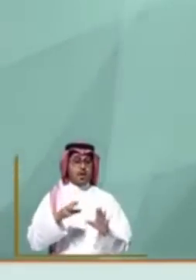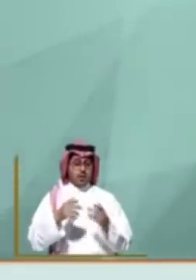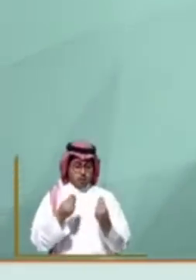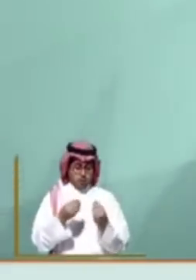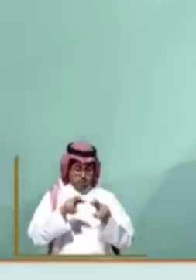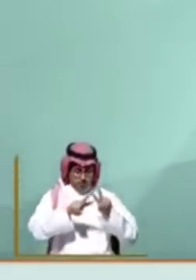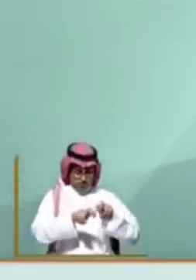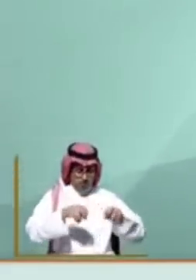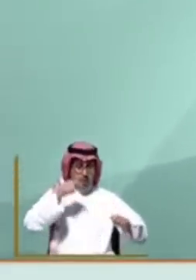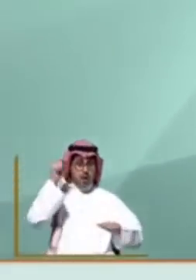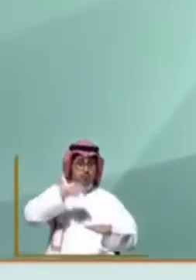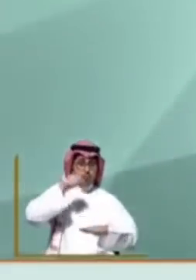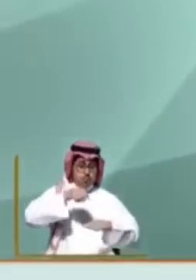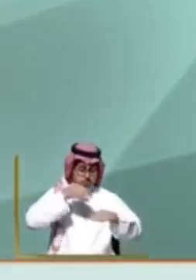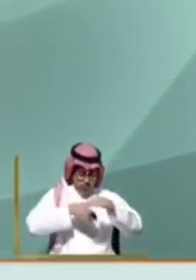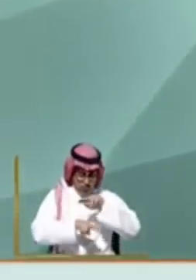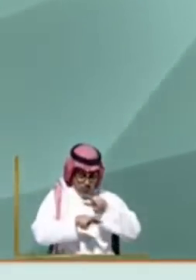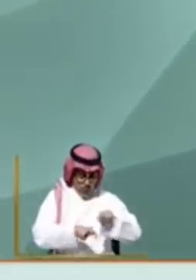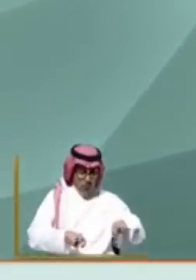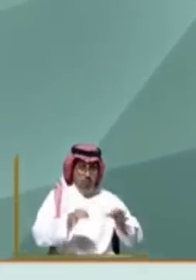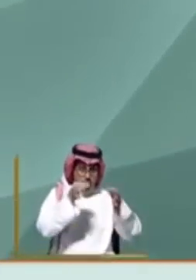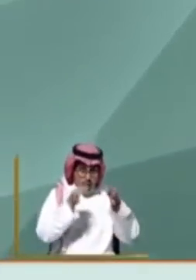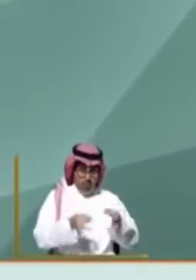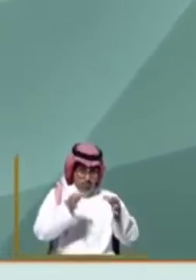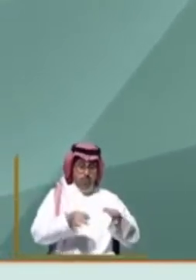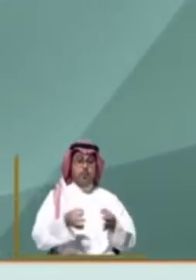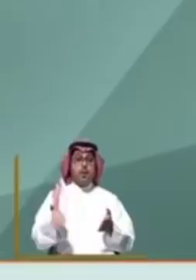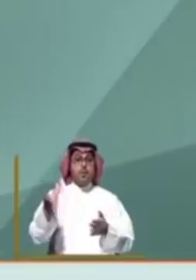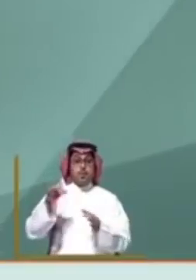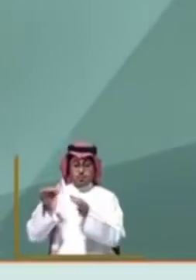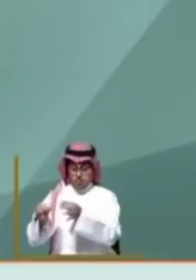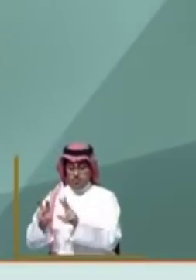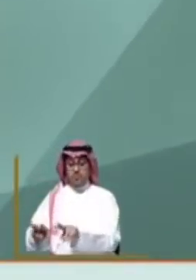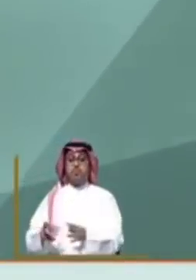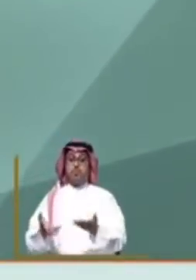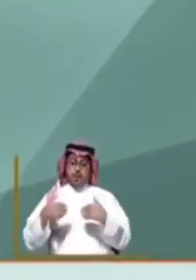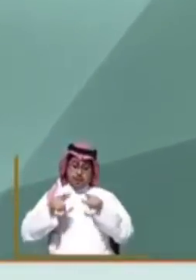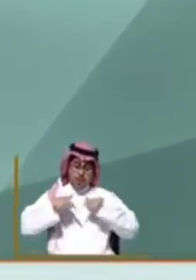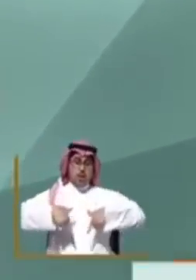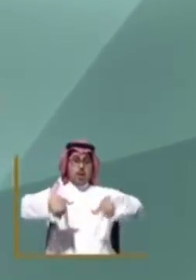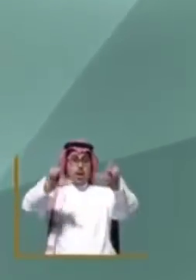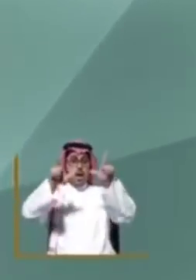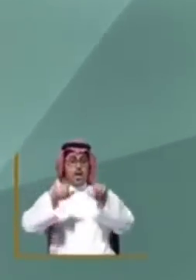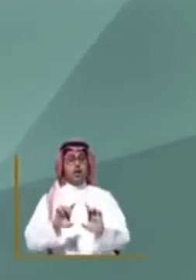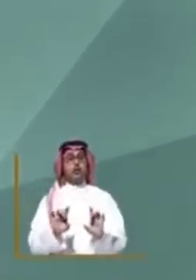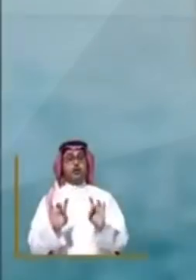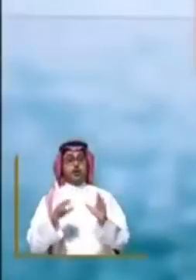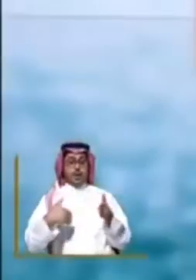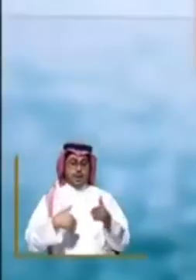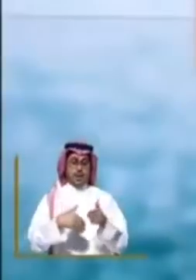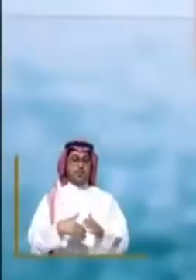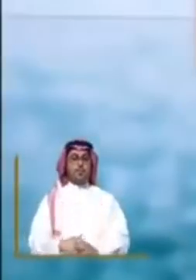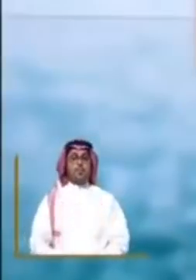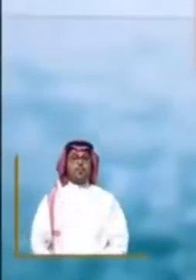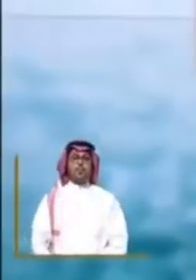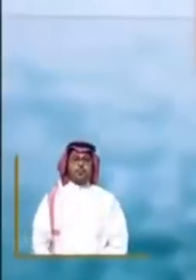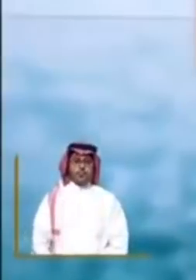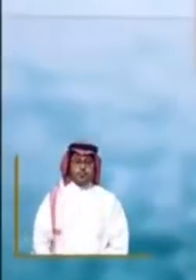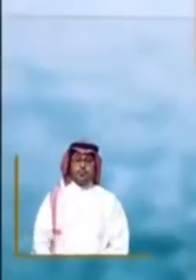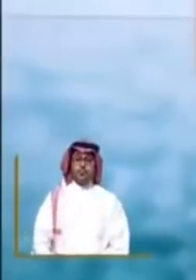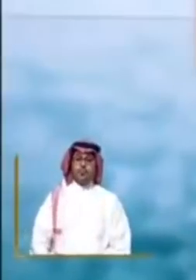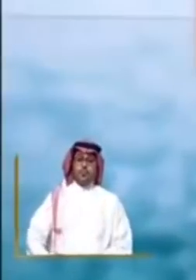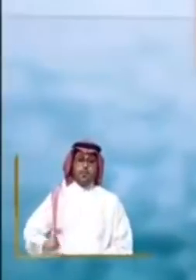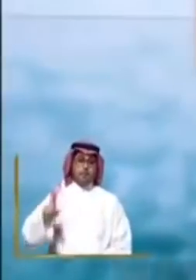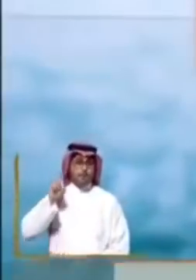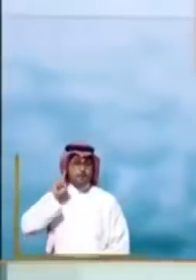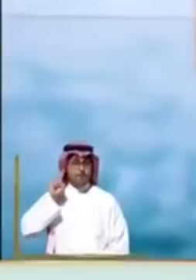مراجعة بيانات الاكتشاف حسب ما تقتضيه الأنظمة واللوائح المرعية في هذا الخصوص. للمسجد